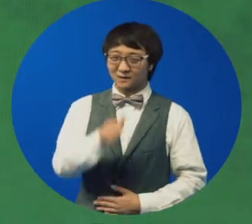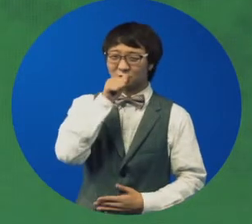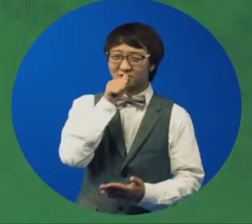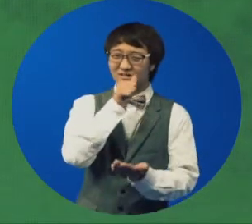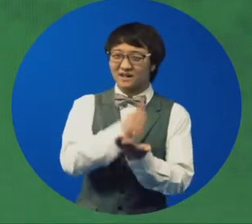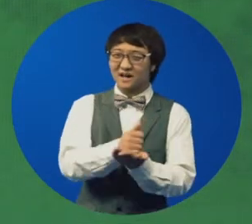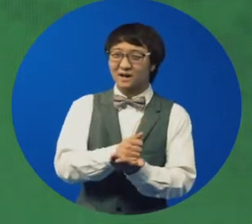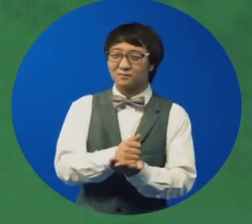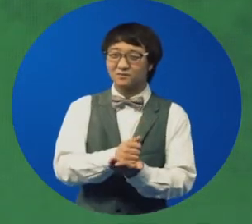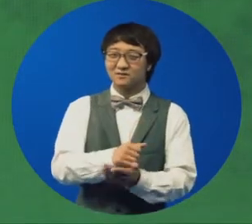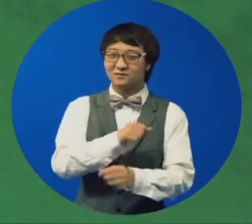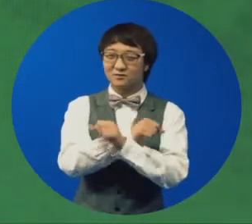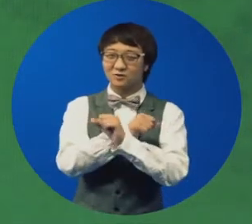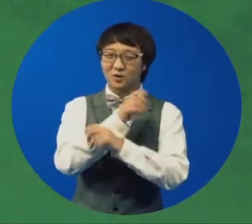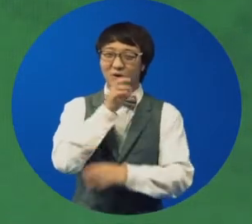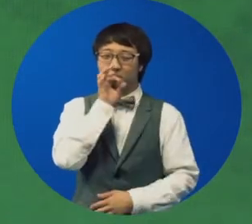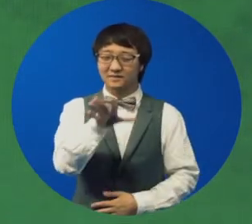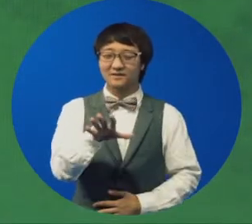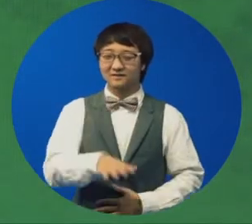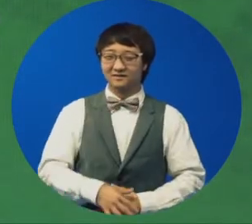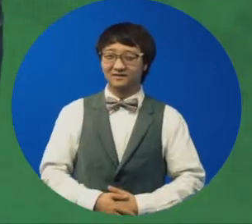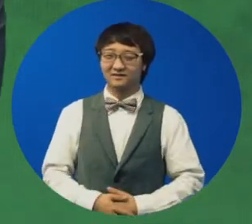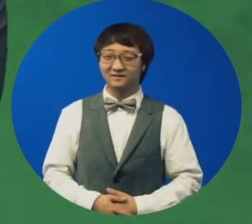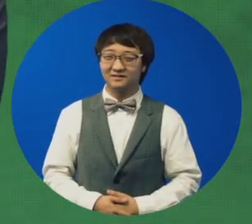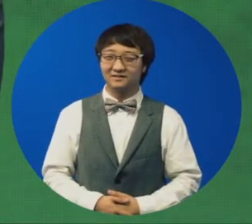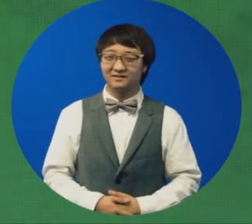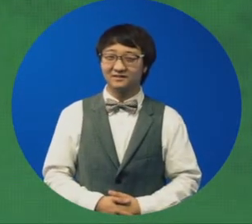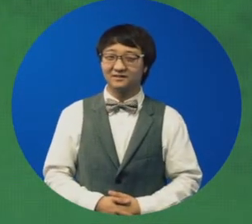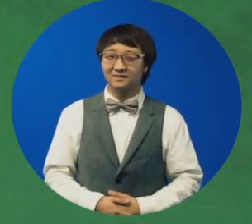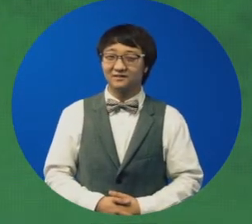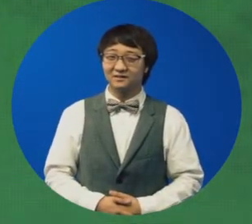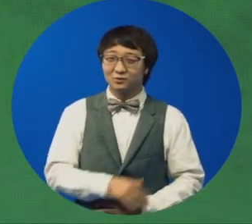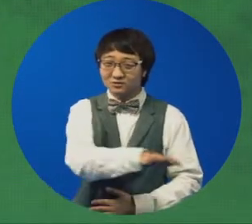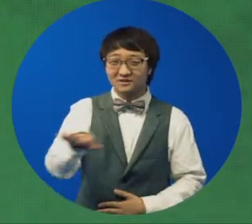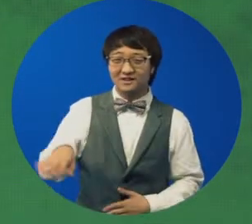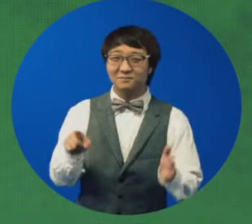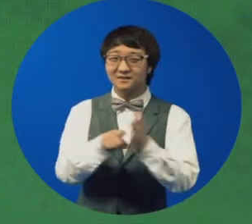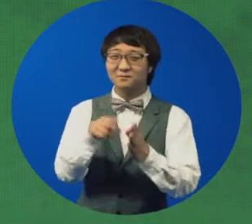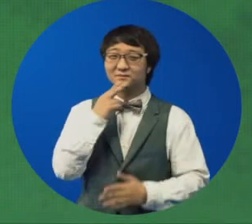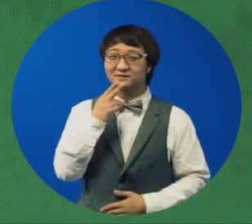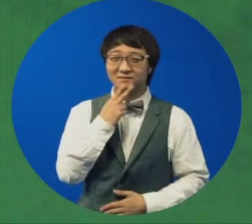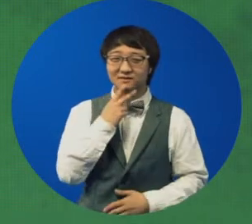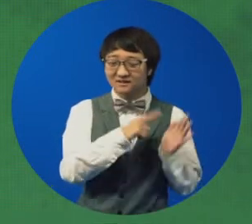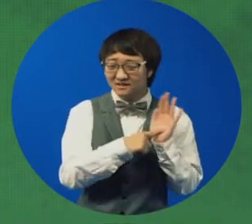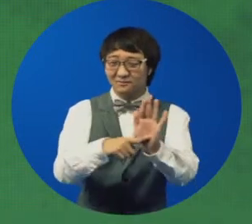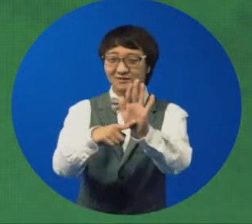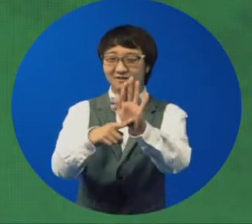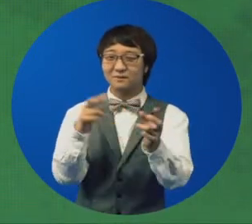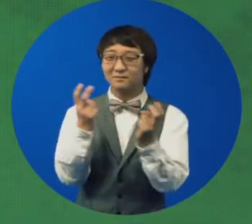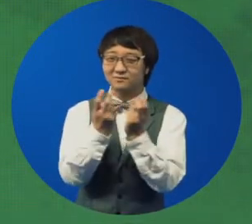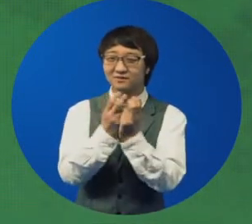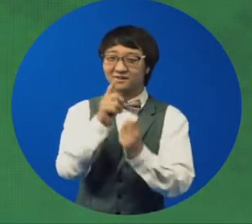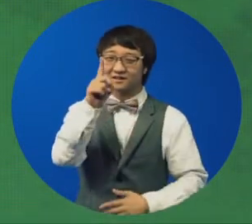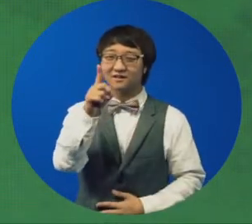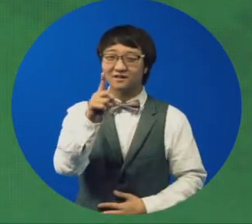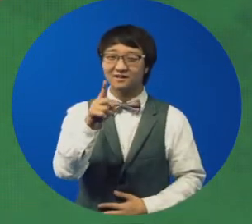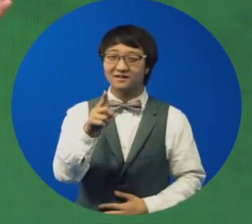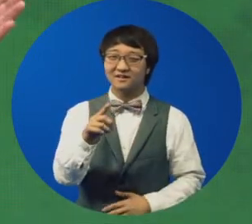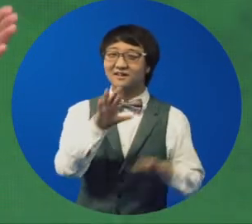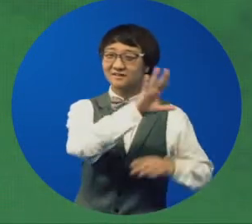겁니다. 그것이 믿음입니다. 우리의 믿음 없음을 증명하는 것 중에 하나가 우리들이